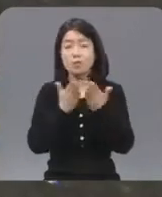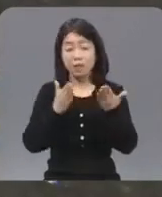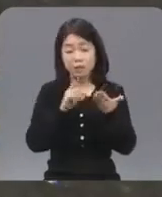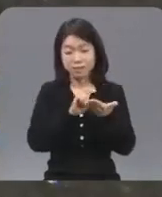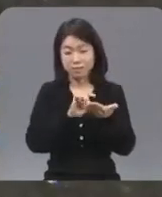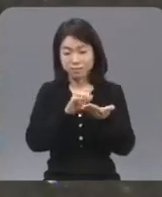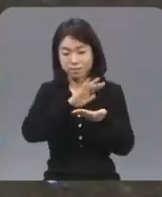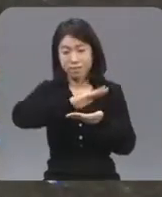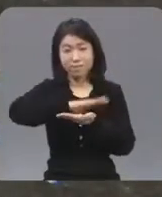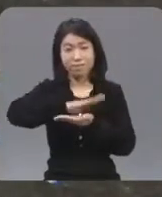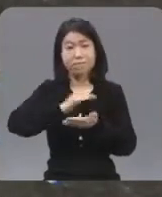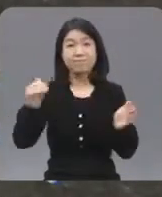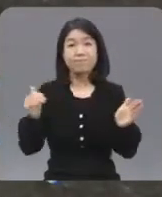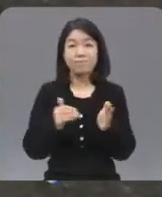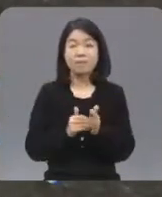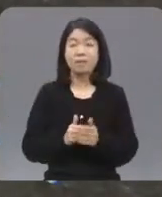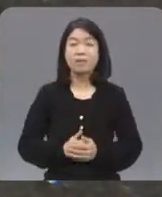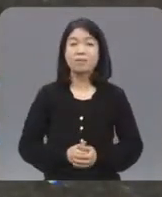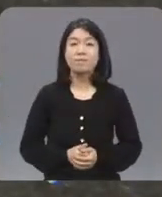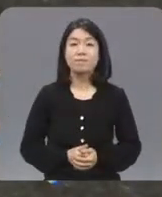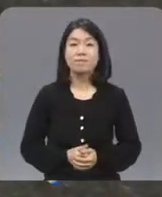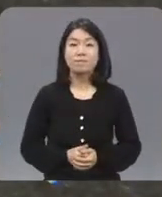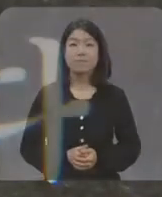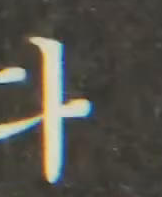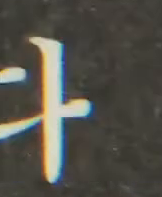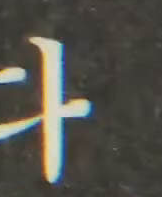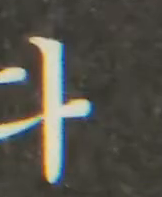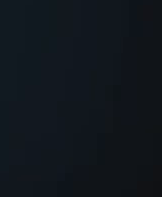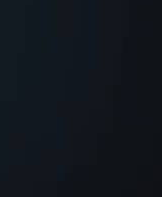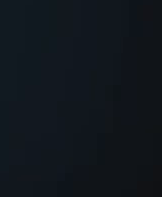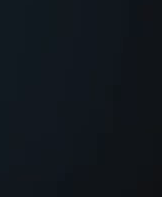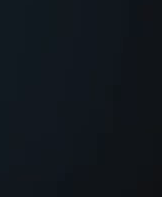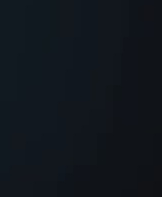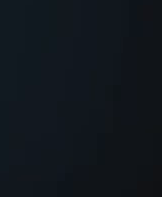만나봅니다. KBS 뉴스 김석입니다.